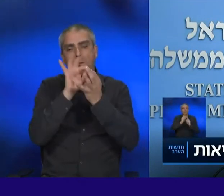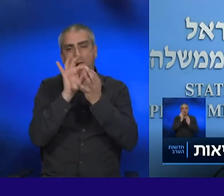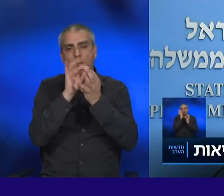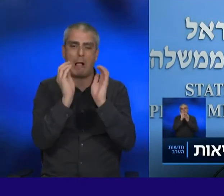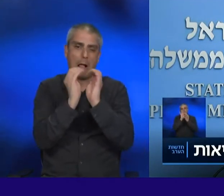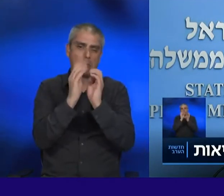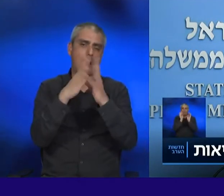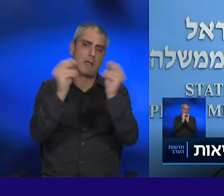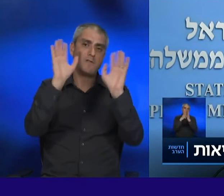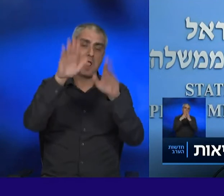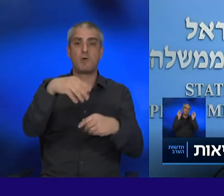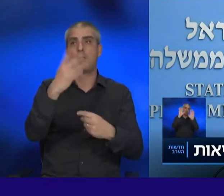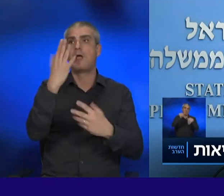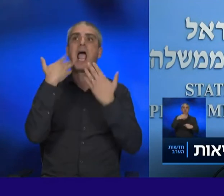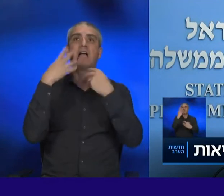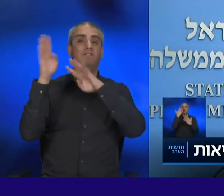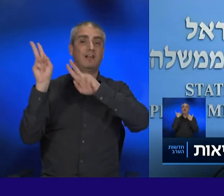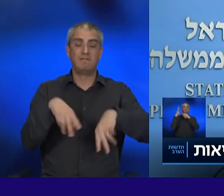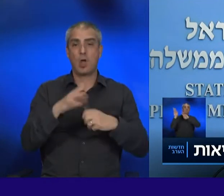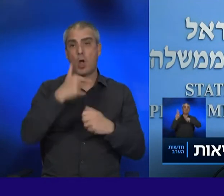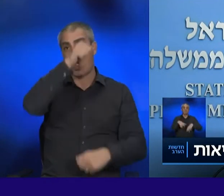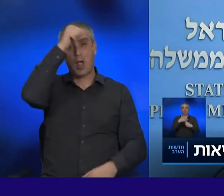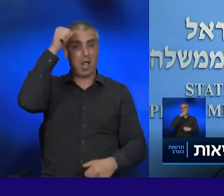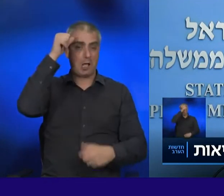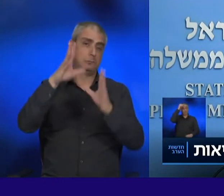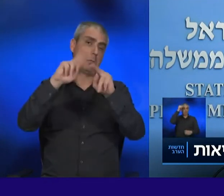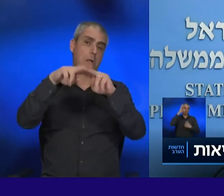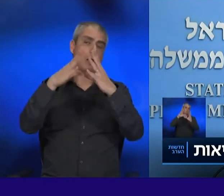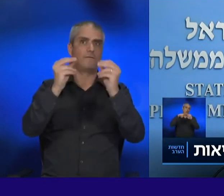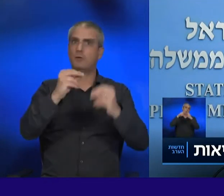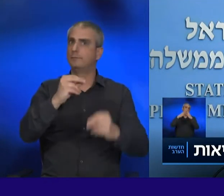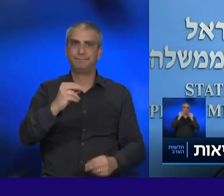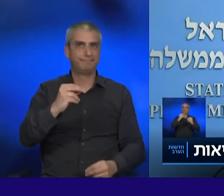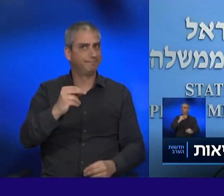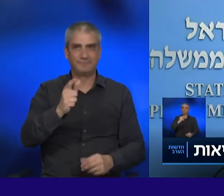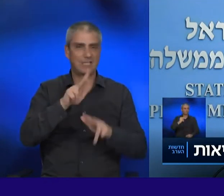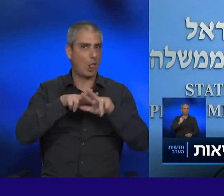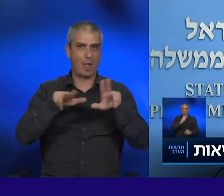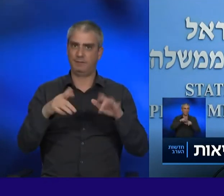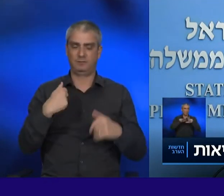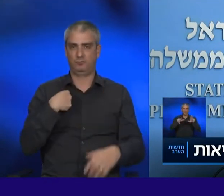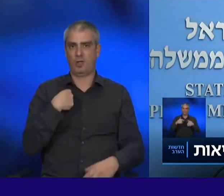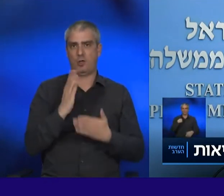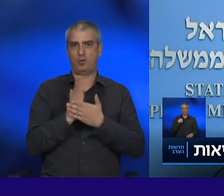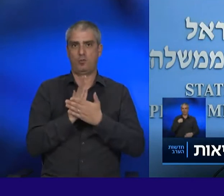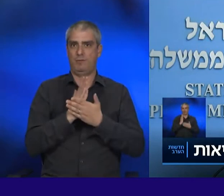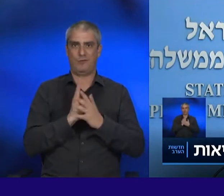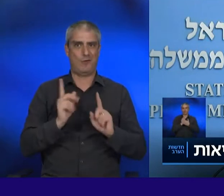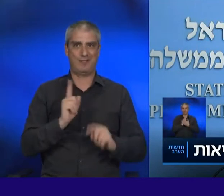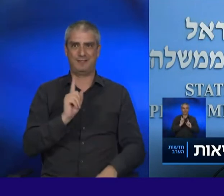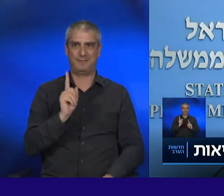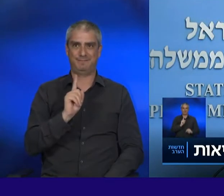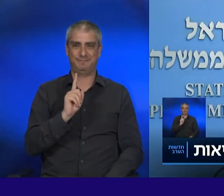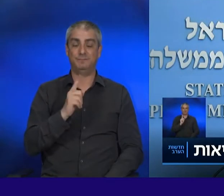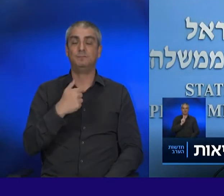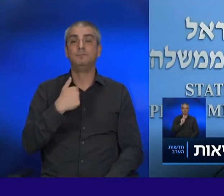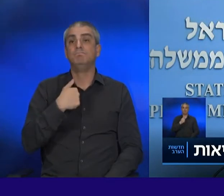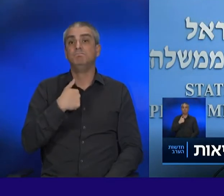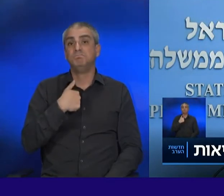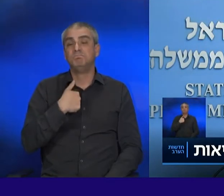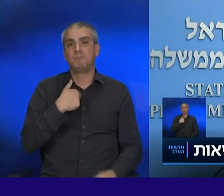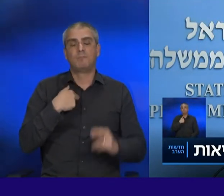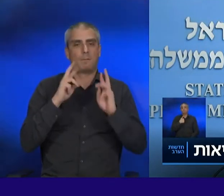והוא יחלוף, אולי אם בו האביב, אולי אם בו הקיץ. אבל זאת לא המציאות שאנחנו נערכים אליה. אנחנו מקווים